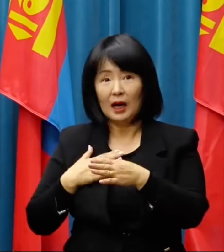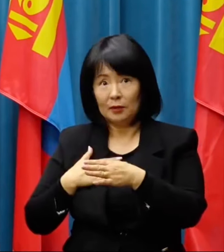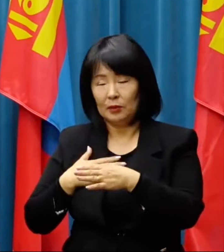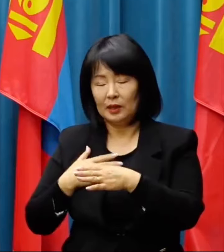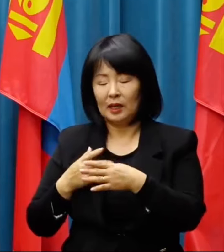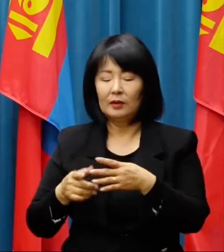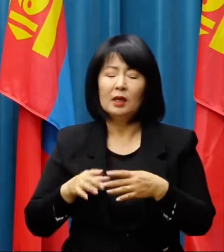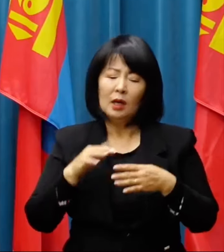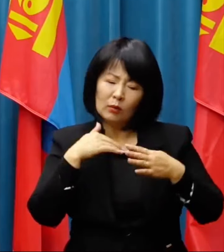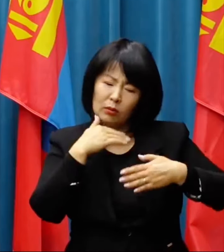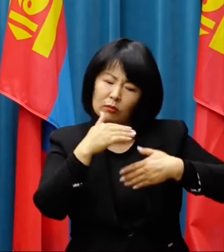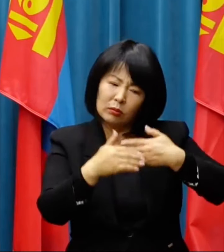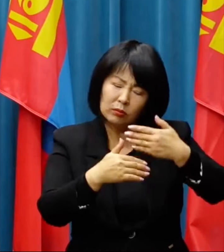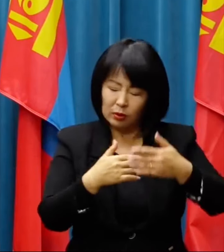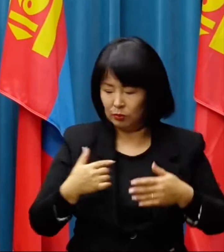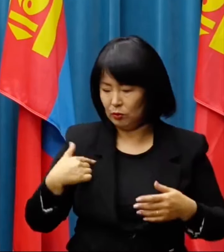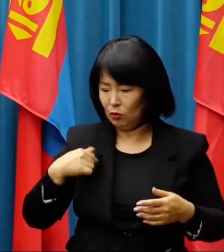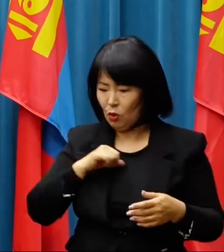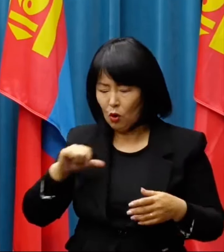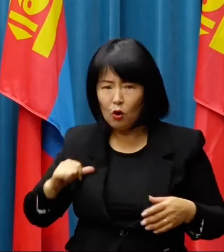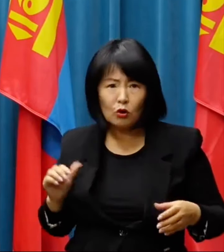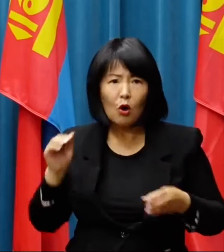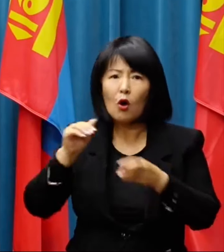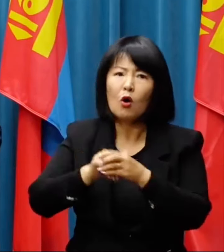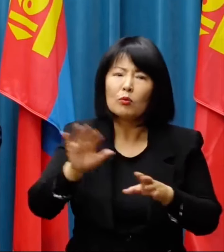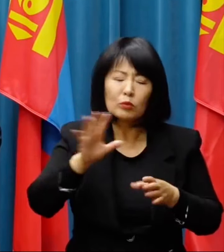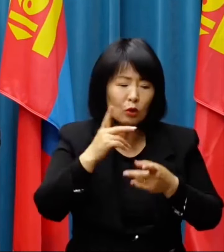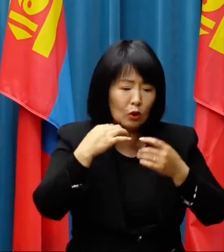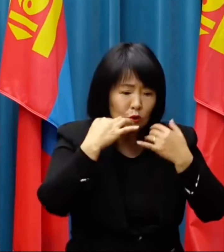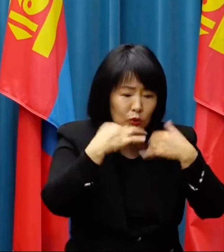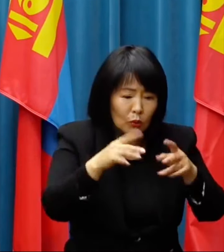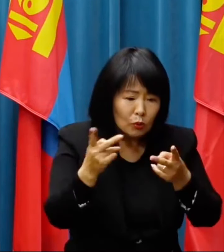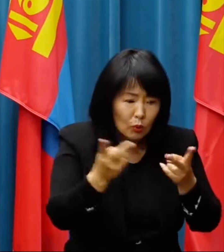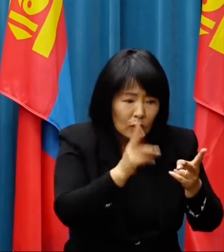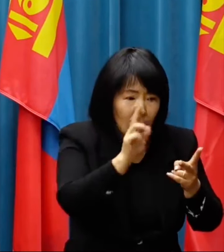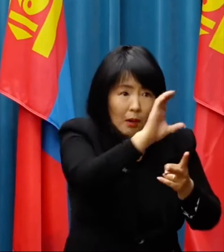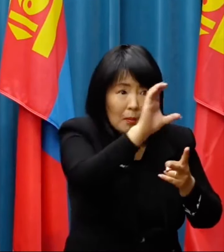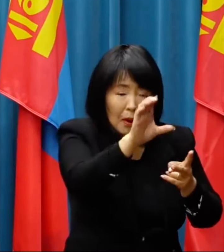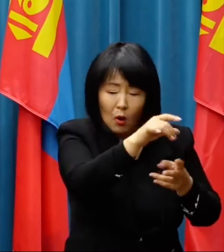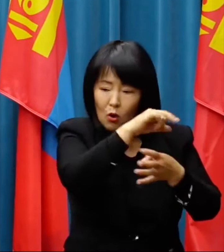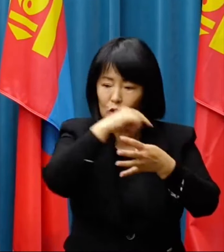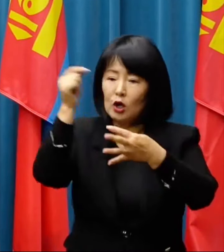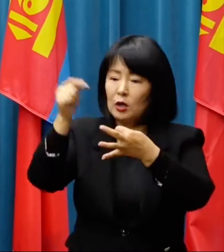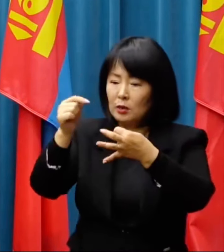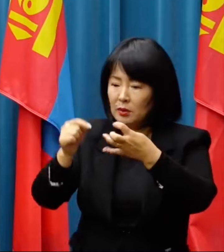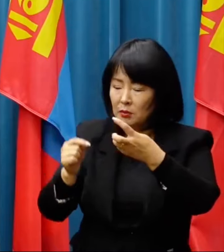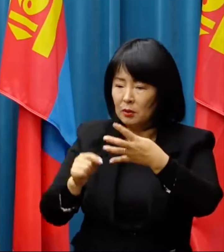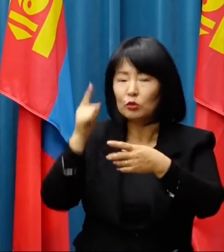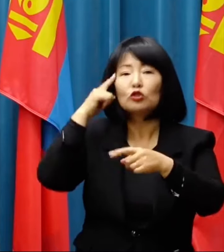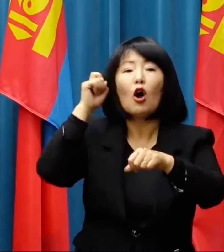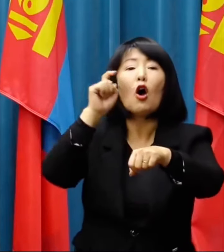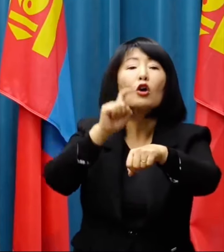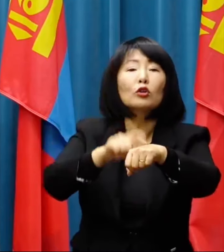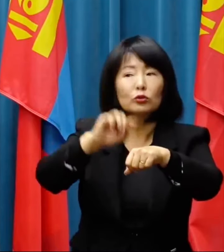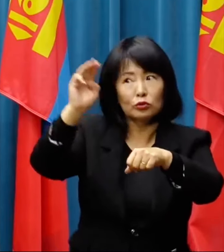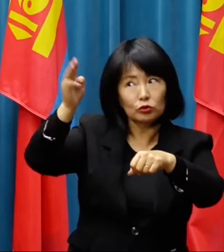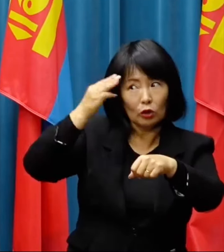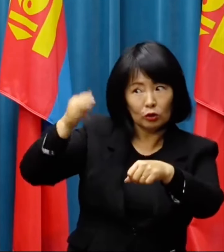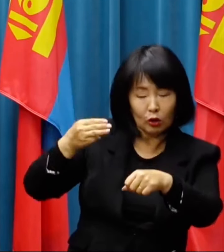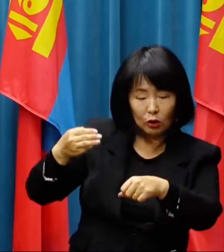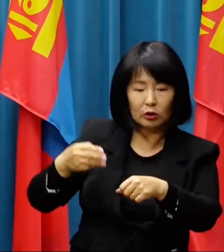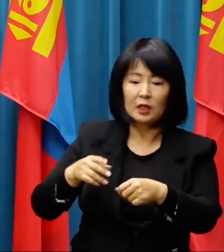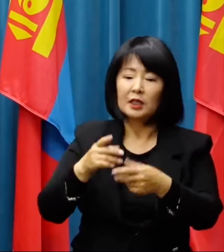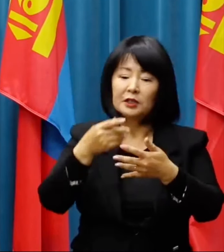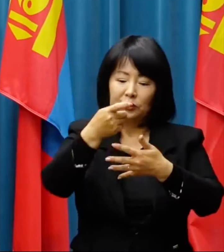энэ процессд бол бид өөрсдөө оролцохгүй гэсэн. Тэр зөвлөх үйлчилгээний компани бол энэ зорилтуудыг тодорхойлно. Боломжит зөвлөх компаниудын тэр